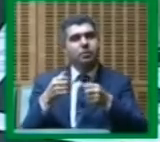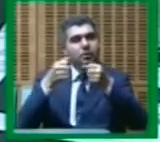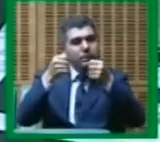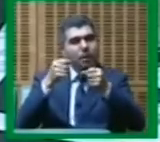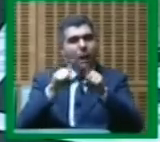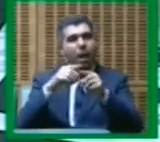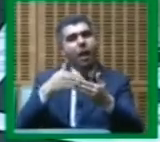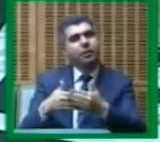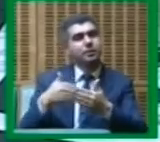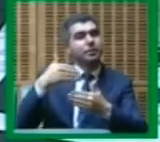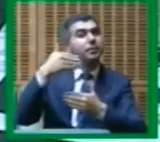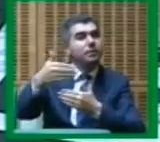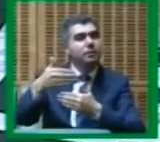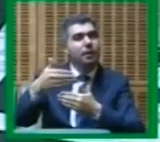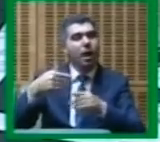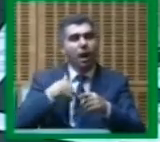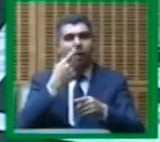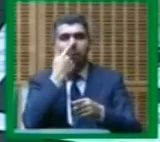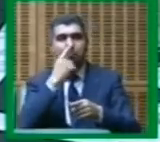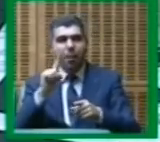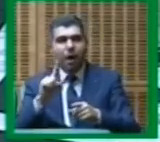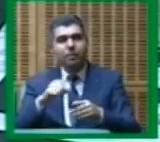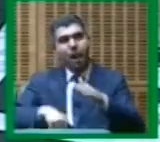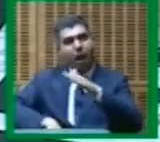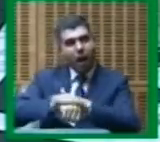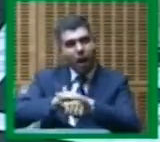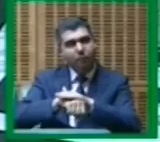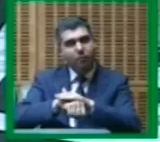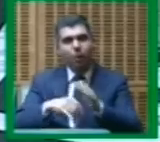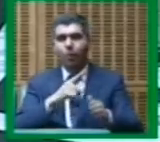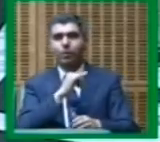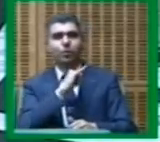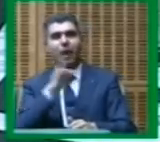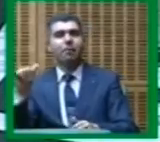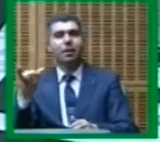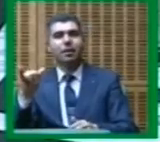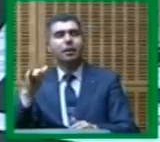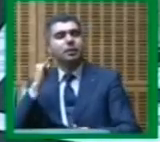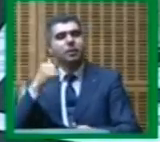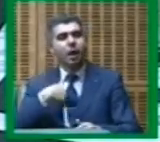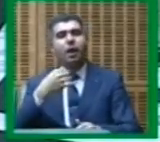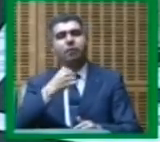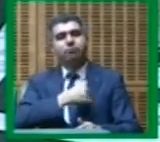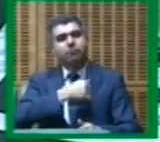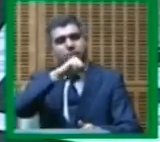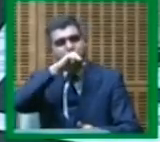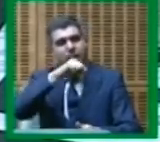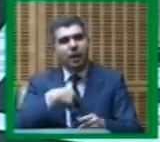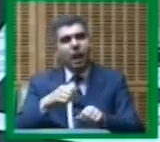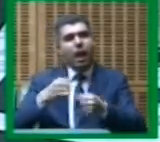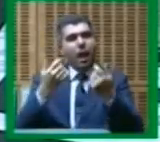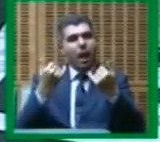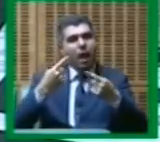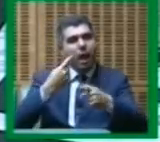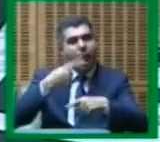بالتأجيل، لأن كاينة واحد القوة قاهرة. أنا اليوم قانونيا يعني حتى فوق القانون هما كيتحدثوا على القوة القاهرة أو ما